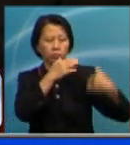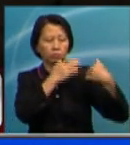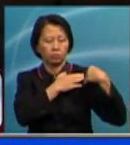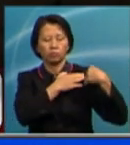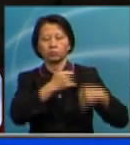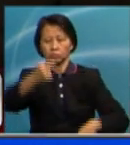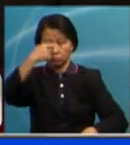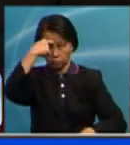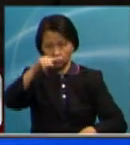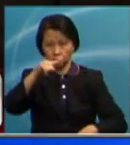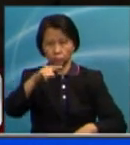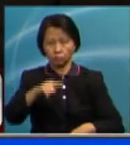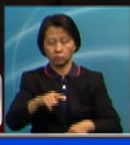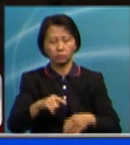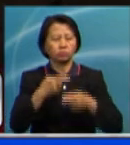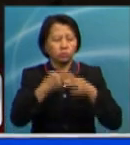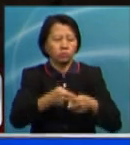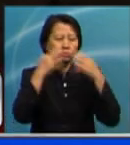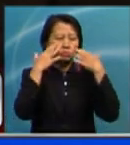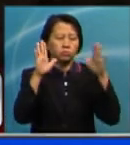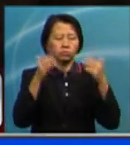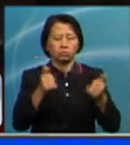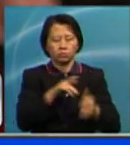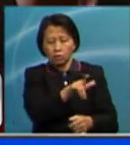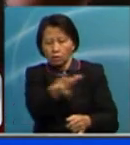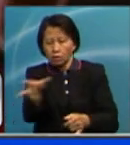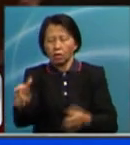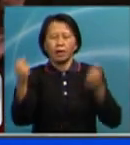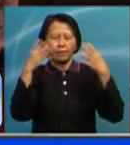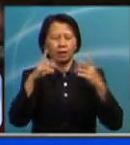us name any names